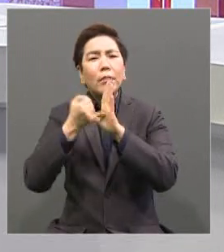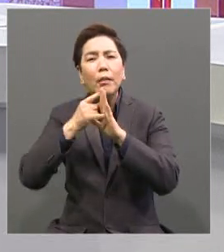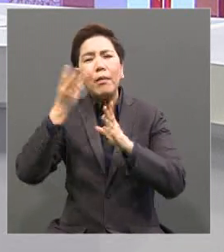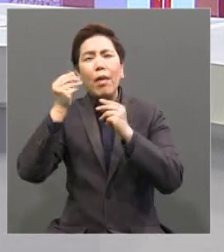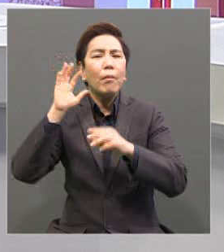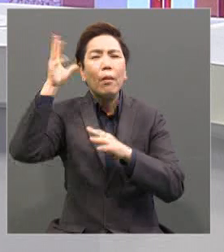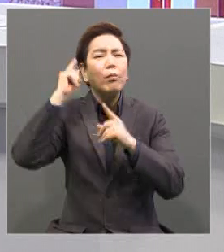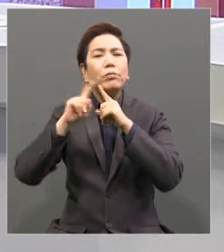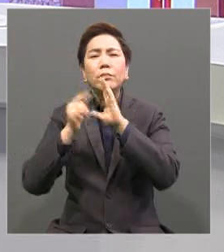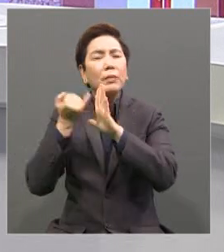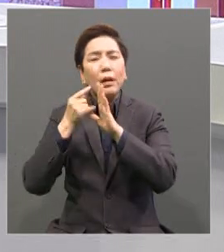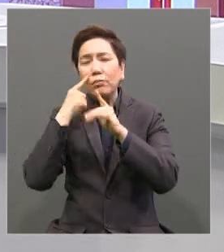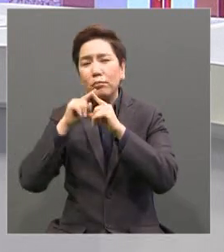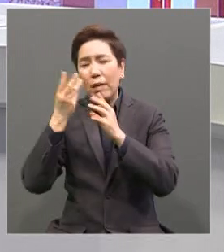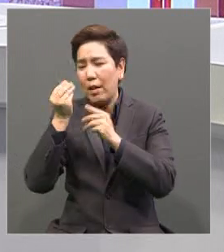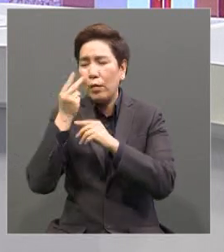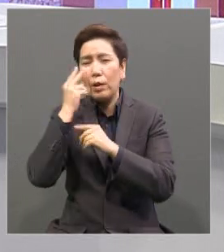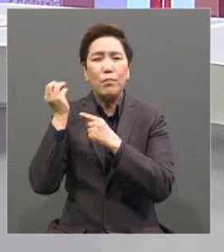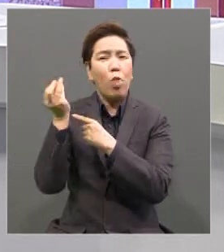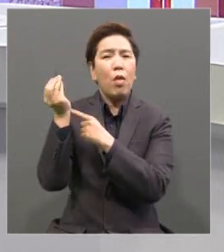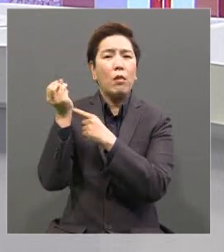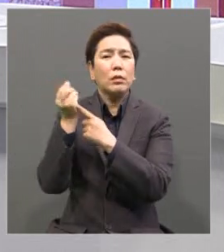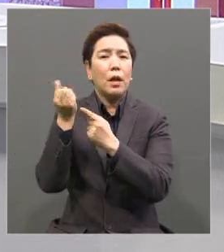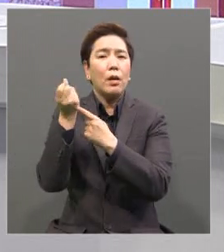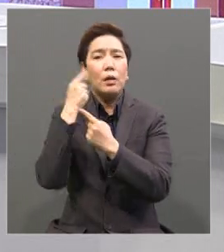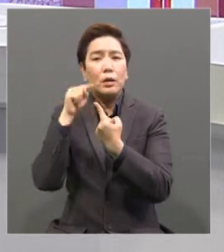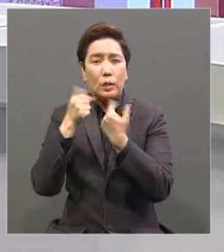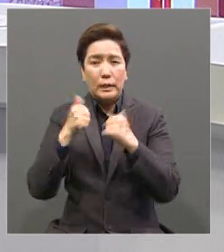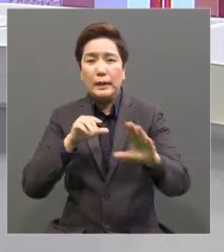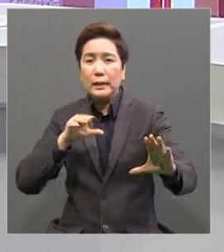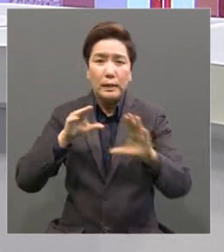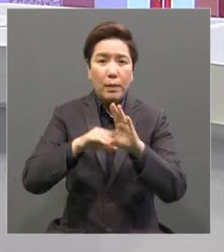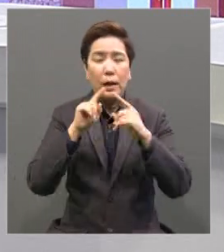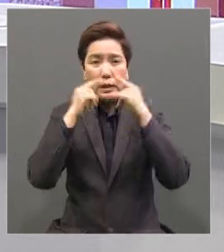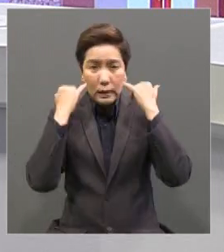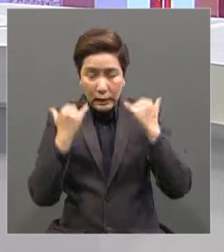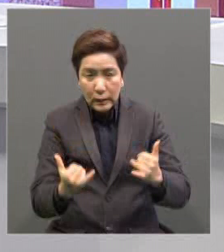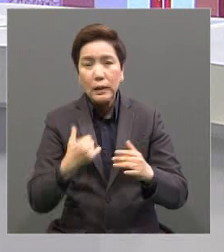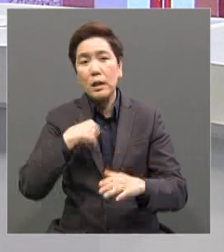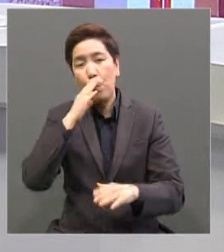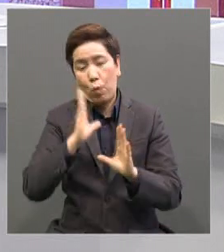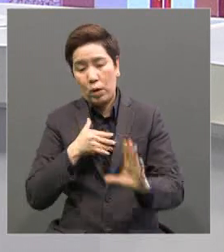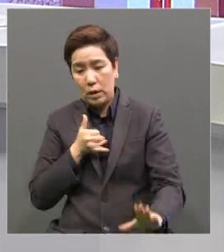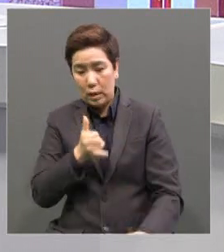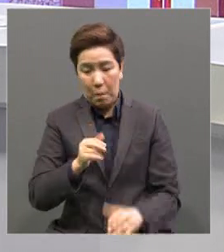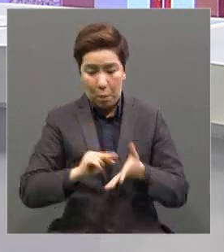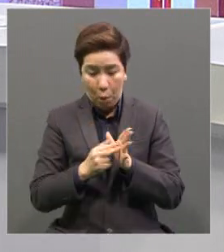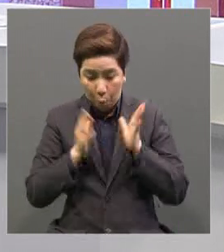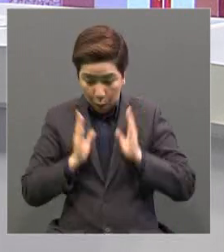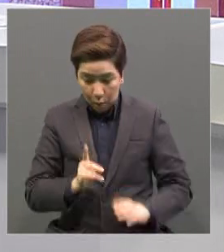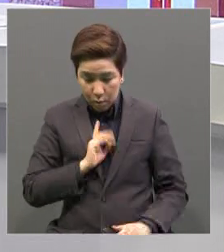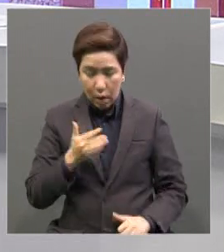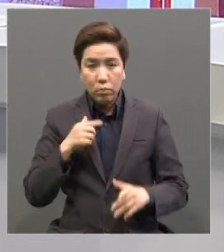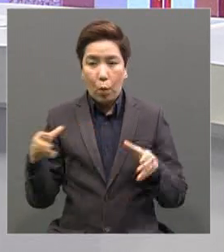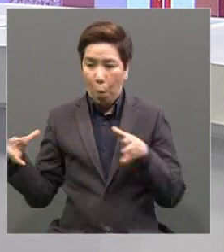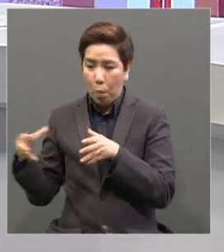ร ถูกต้องมันก็เลยมีอิทธิพลต่อเรื่องของการไปสมัครในวันนี้เป็นอย่างมากนะครับคือไปเนี่ยผู้สมัครไม่ได้ไปเปล่าบางคนขน